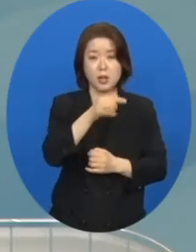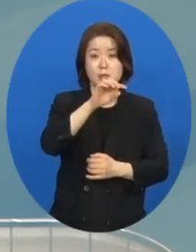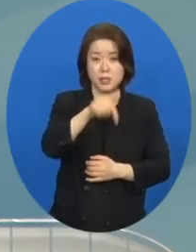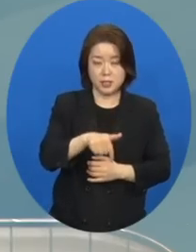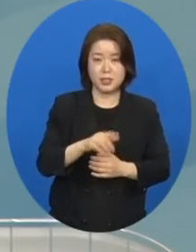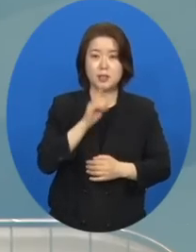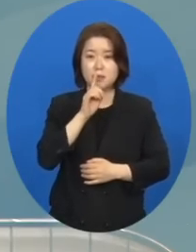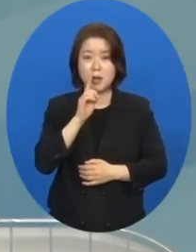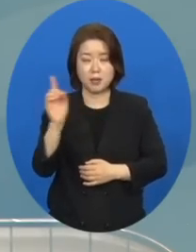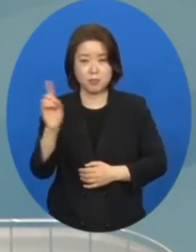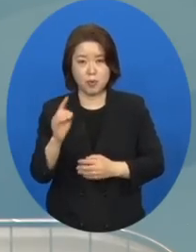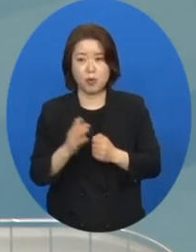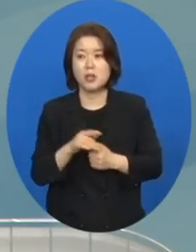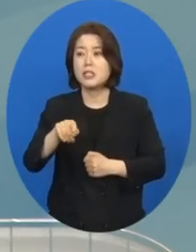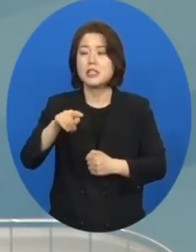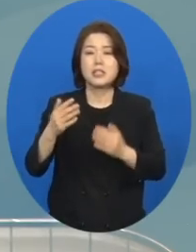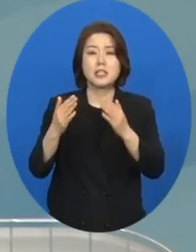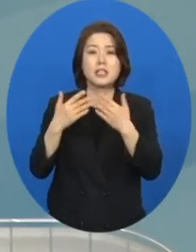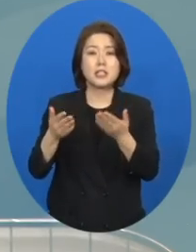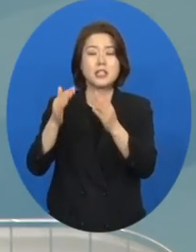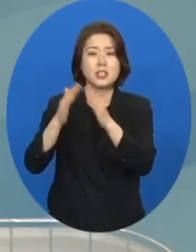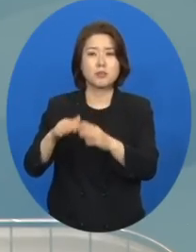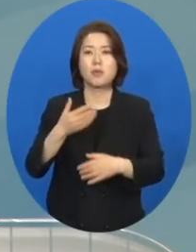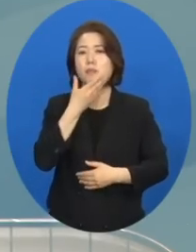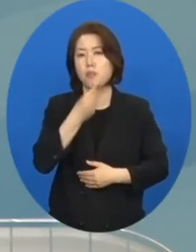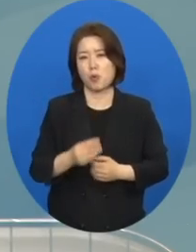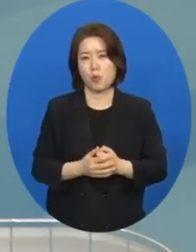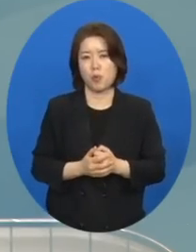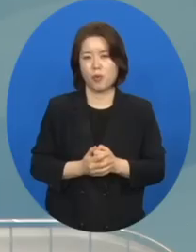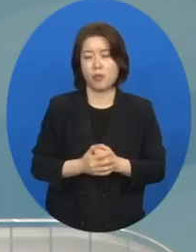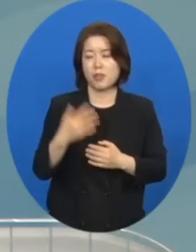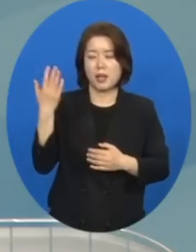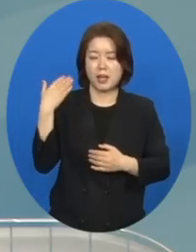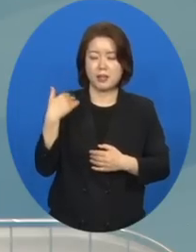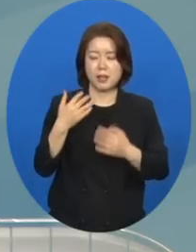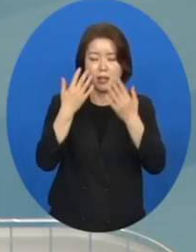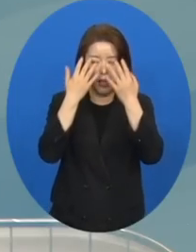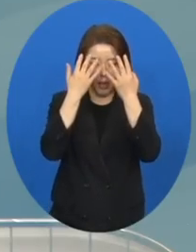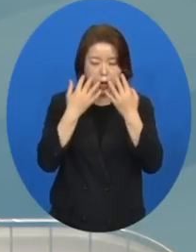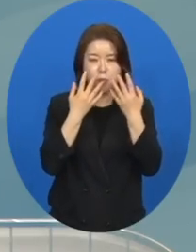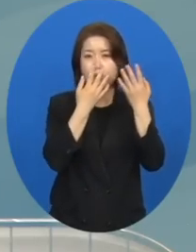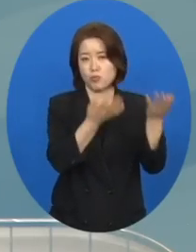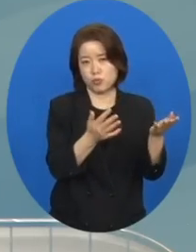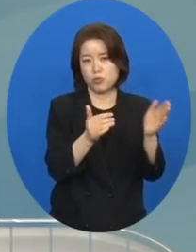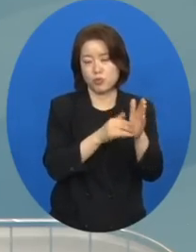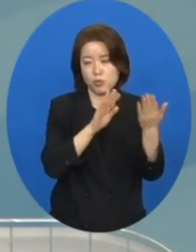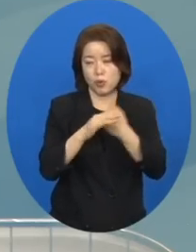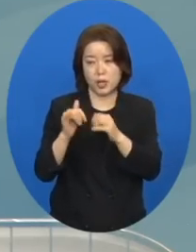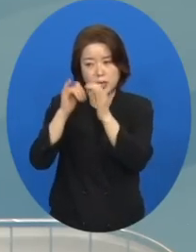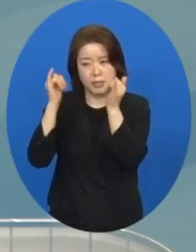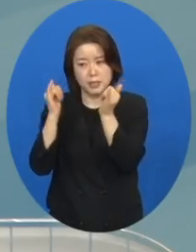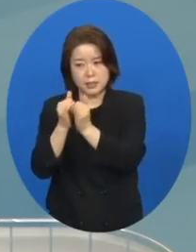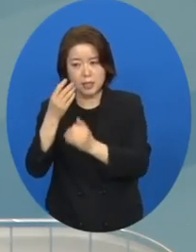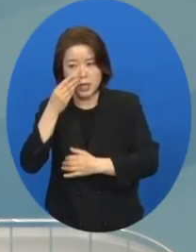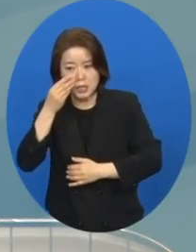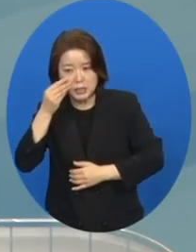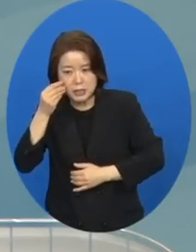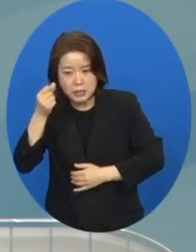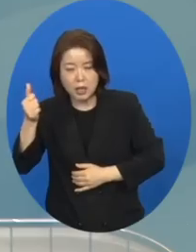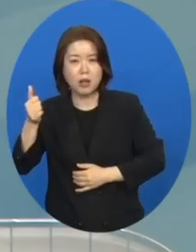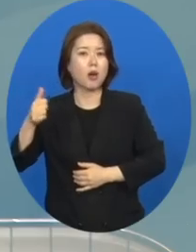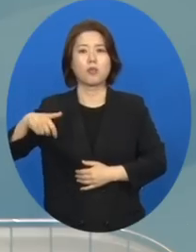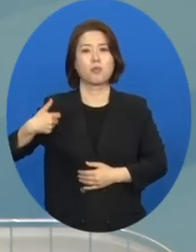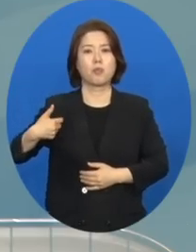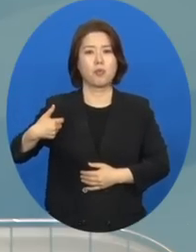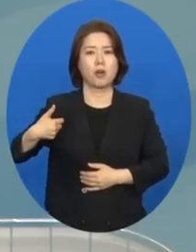복입니다 2015년 가을에 감옥에서 저는 출소 했습니다 저는 사회에 적응할 수 있을 거라 생각하지 못했지만